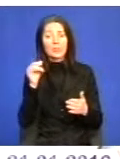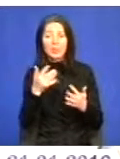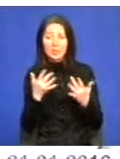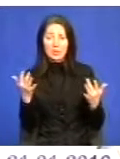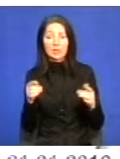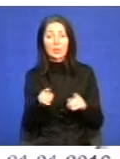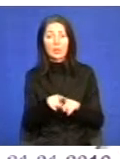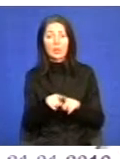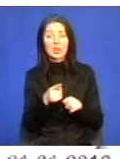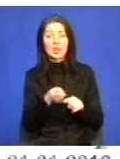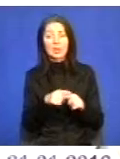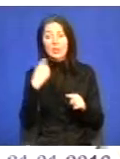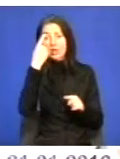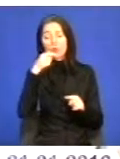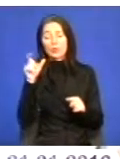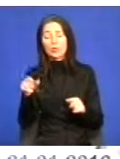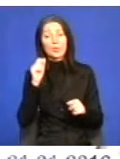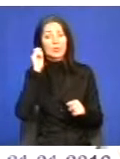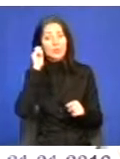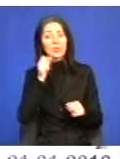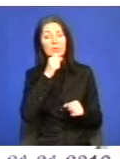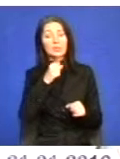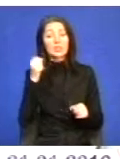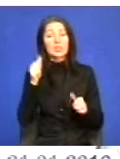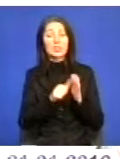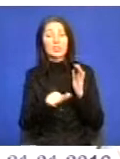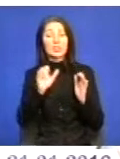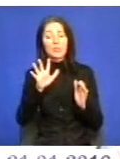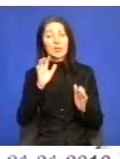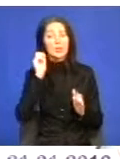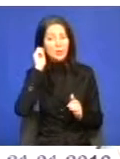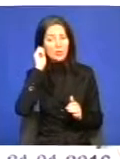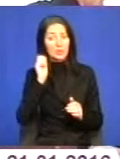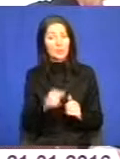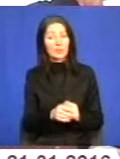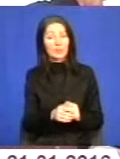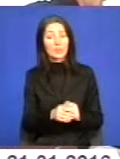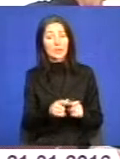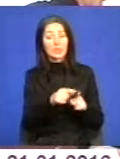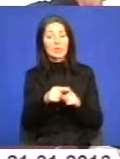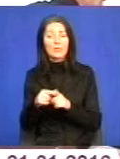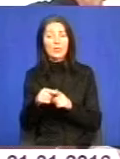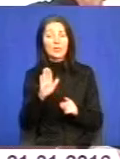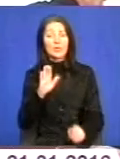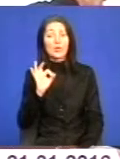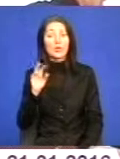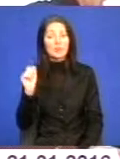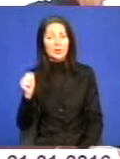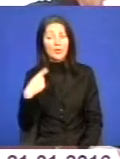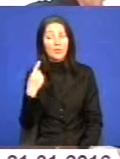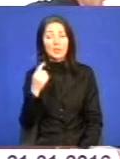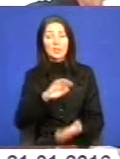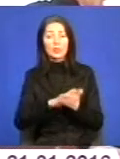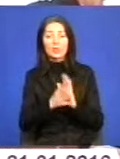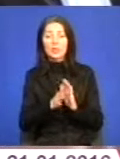подібні. Це особи віком старше 65 років. За словами Володимира Олександровича, в області